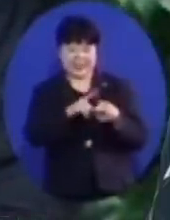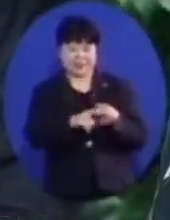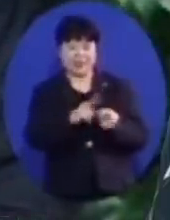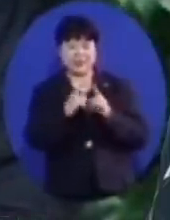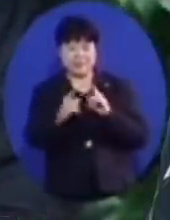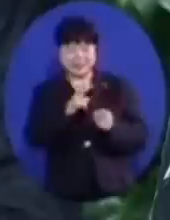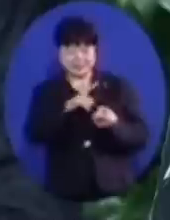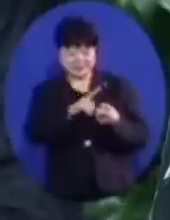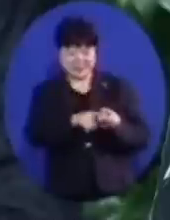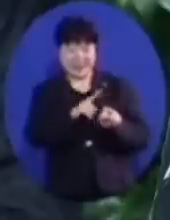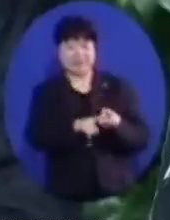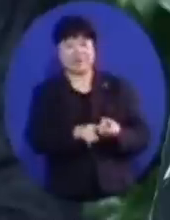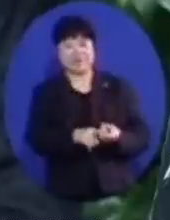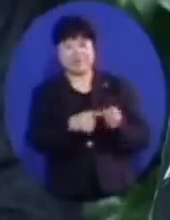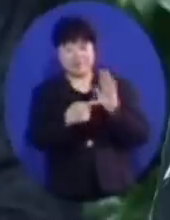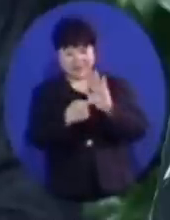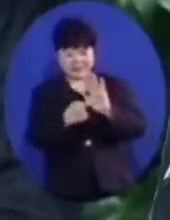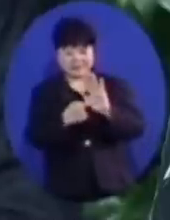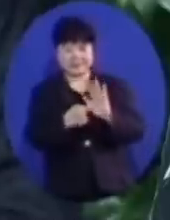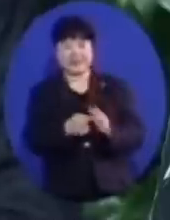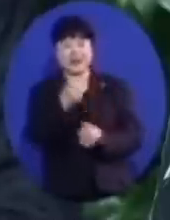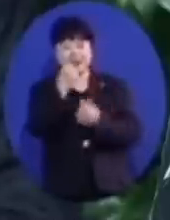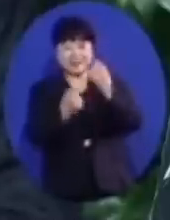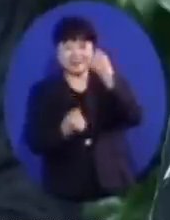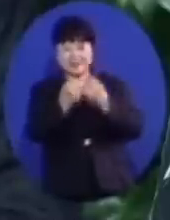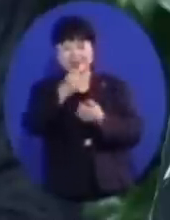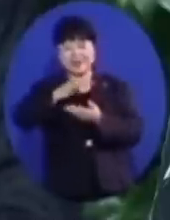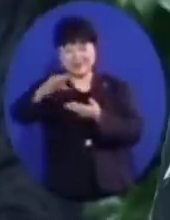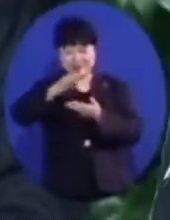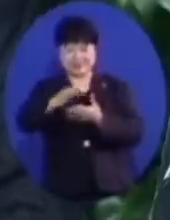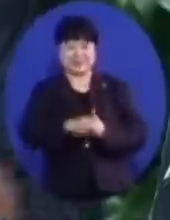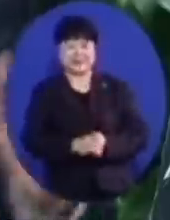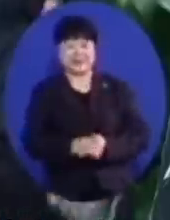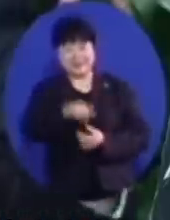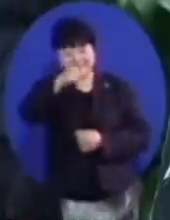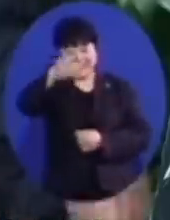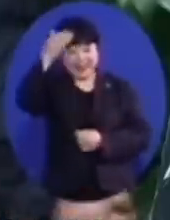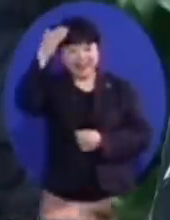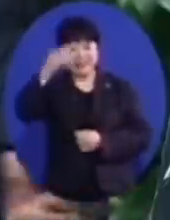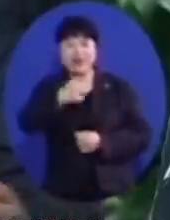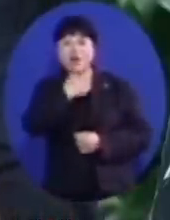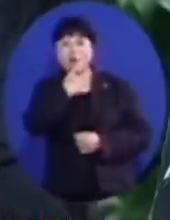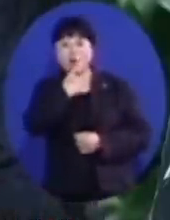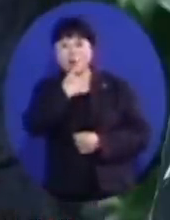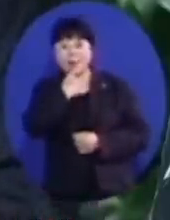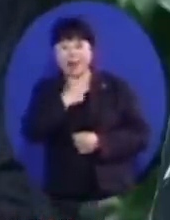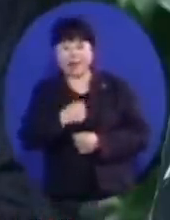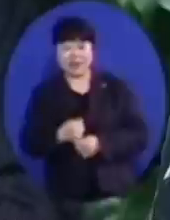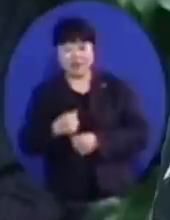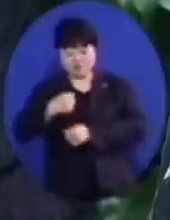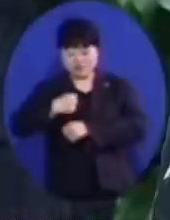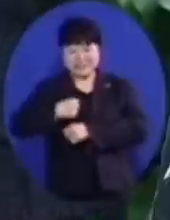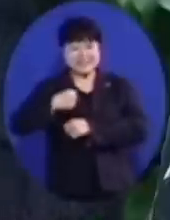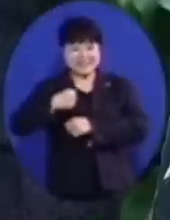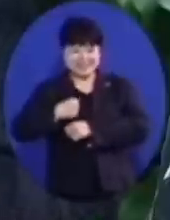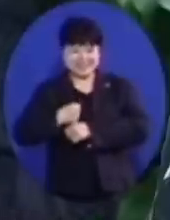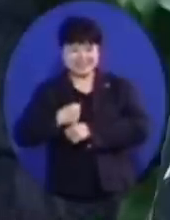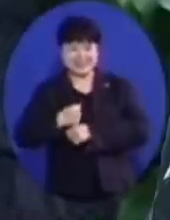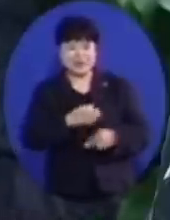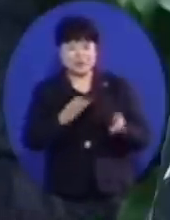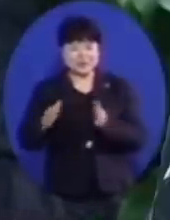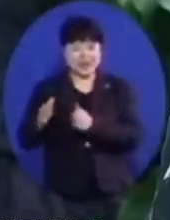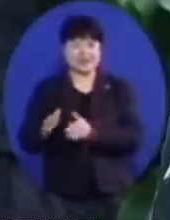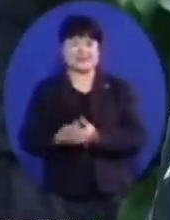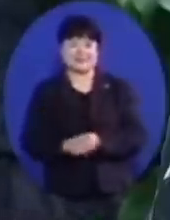말씀을 설명하는데 사용하고 있는 것입니다 옛날에 로마시대 군인들이 무장하고